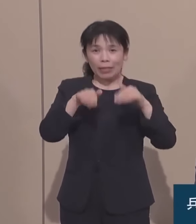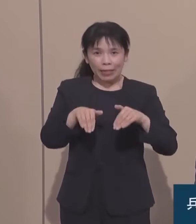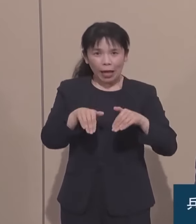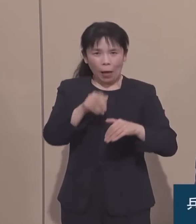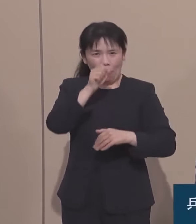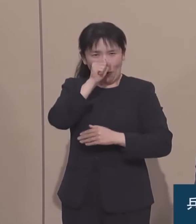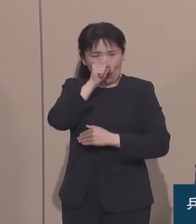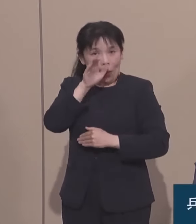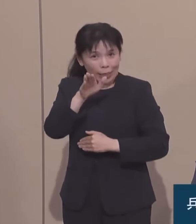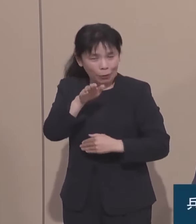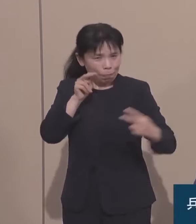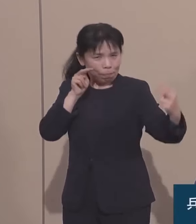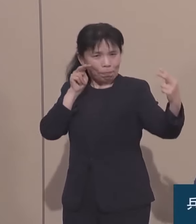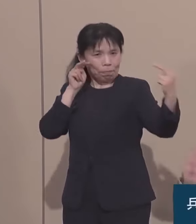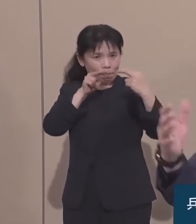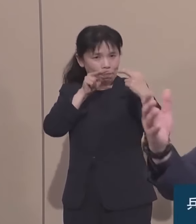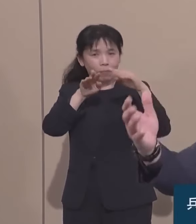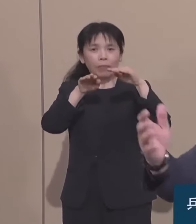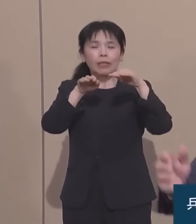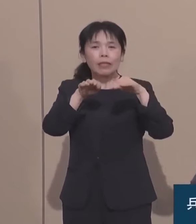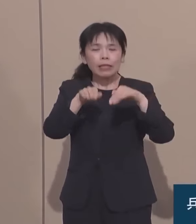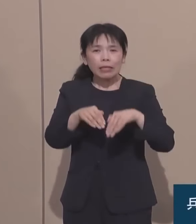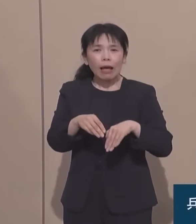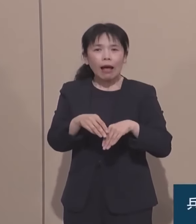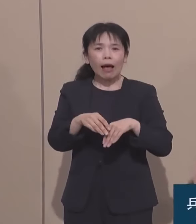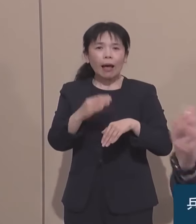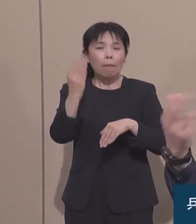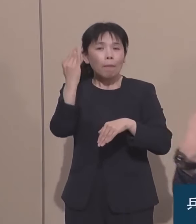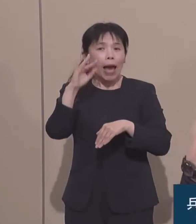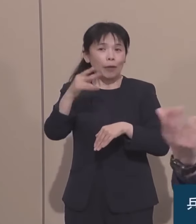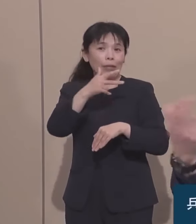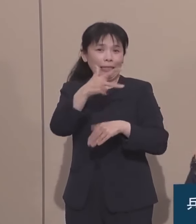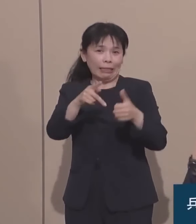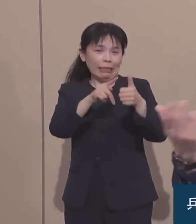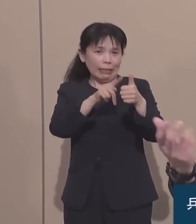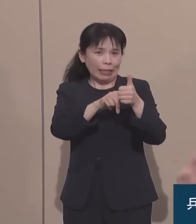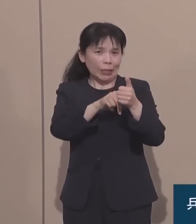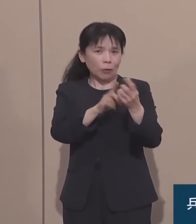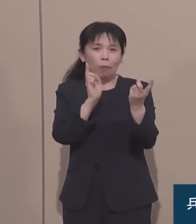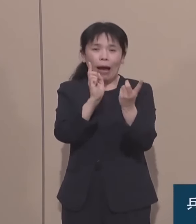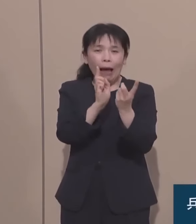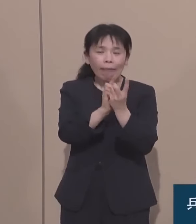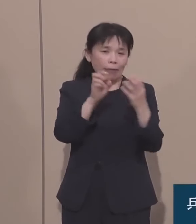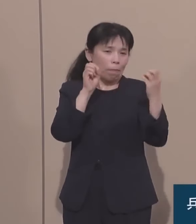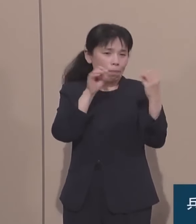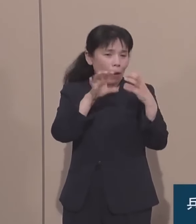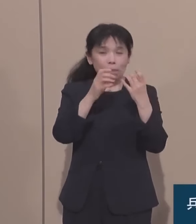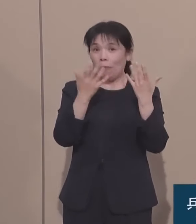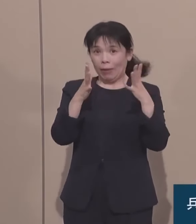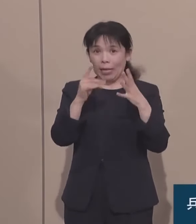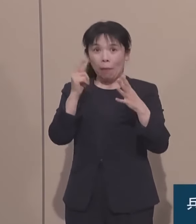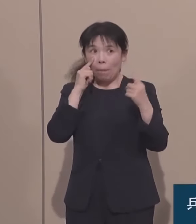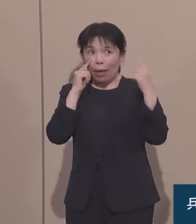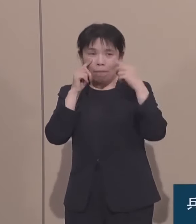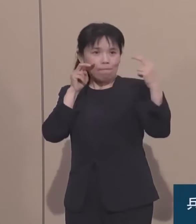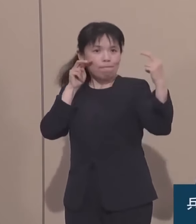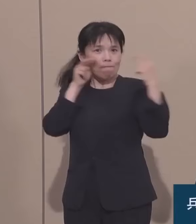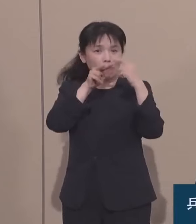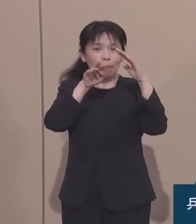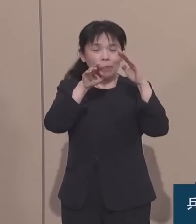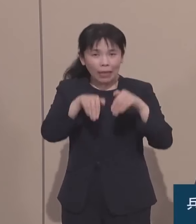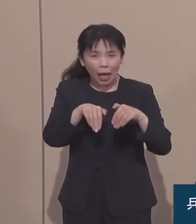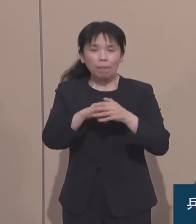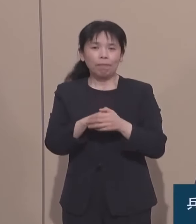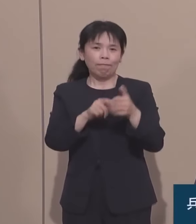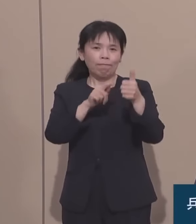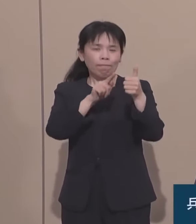立花さんよろしく彼とは話をしたことがありませんでも目と目で合図ができました全知事